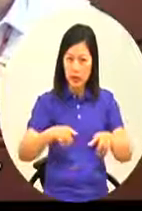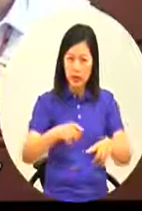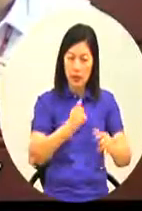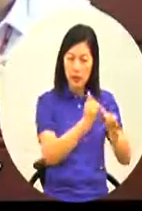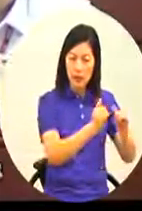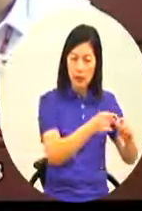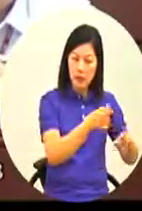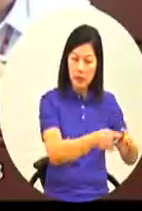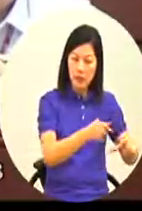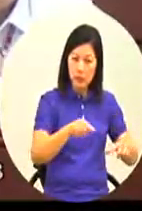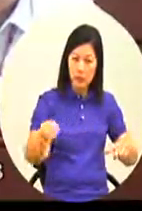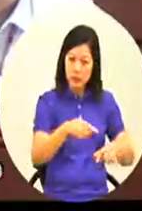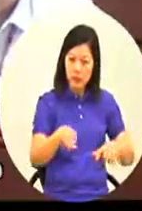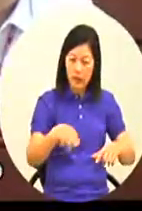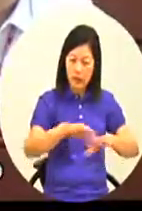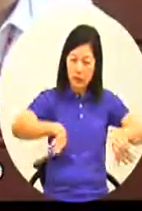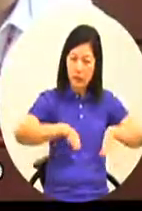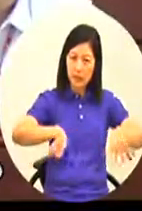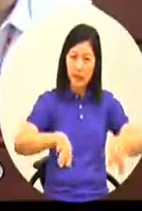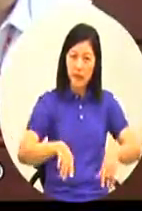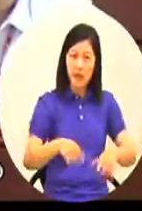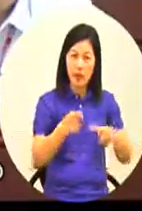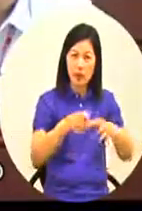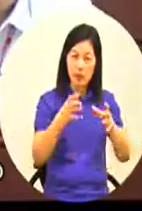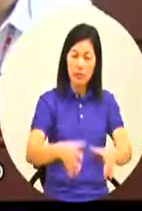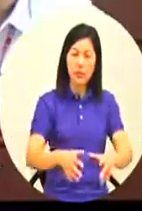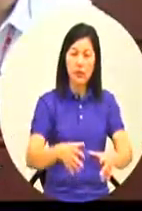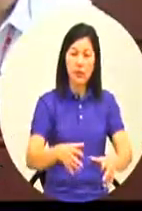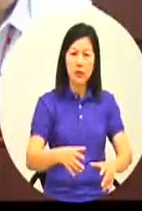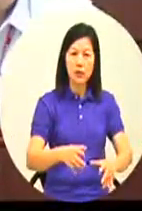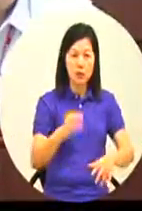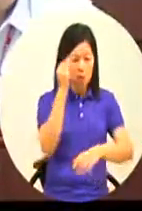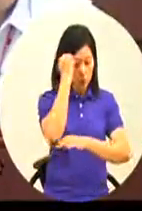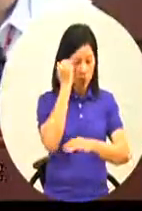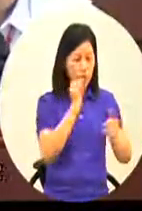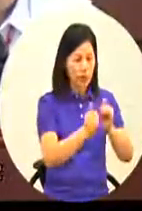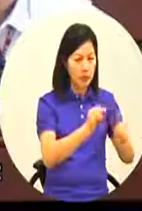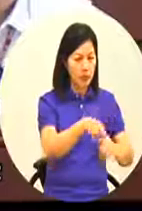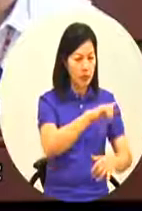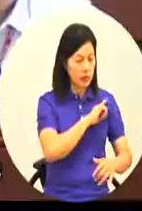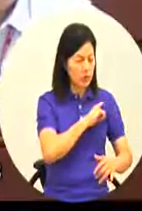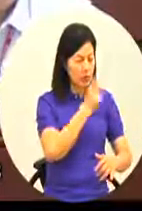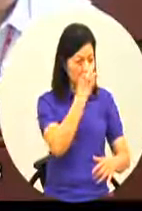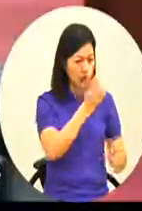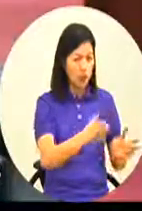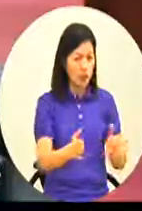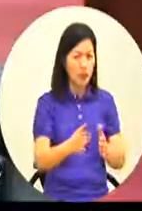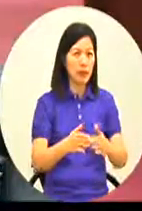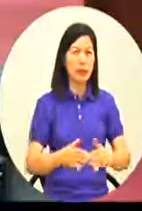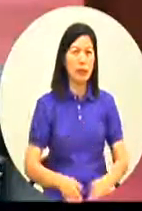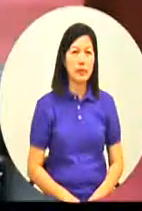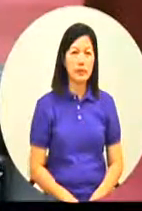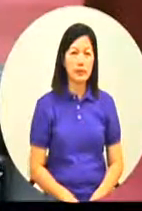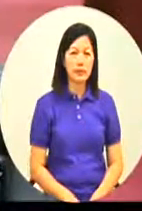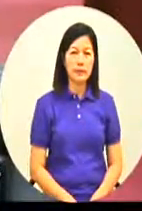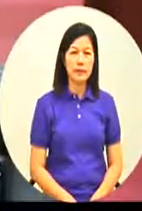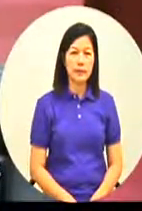内底每一个社区内底，迄公共设施是属住户共同爱去维护去管理嘛，欸